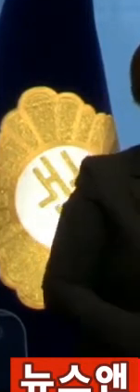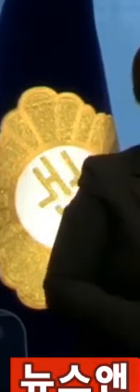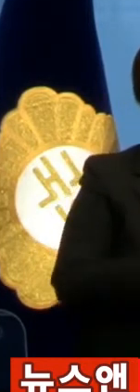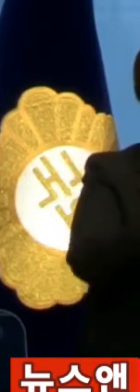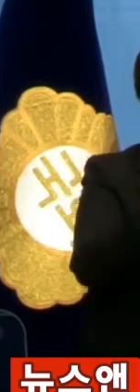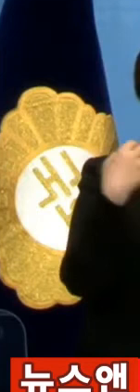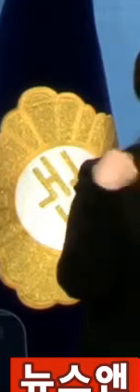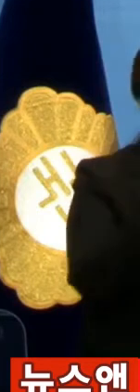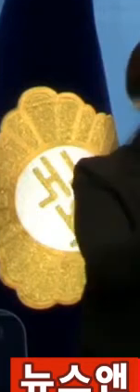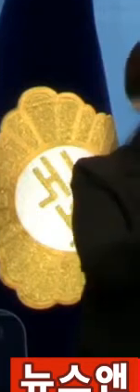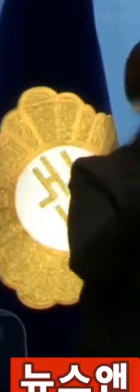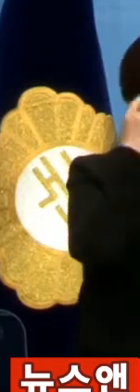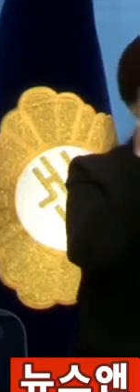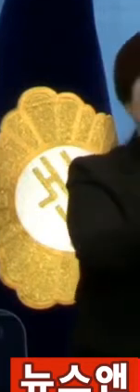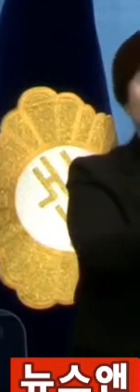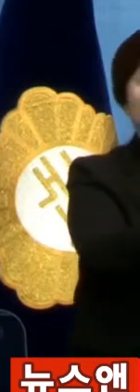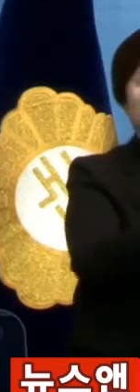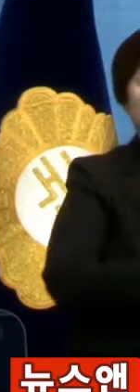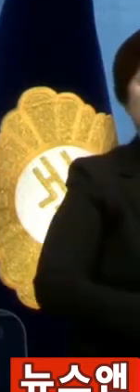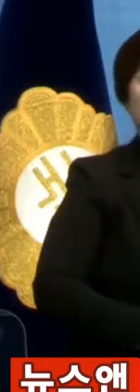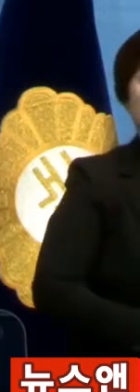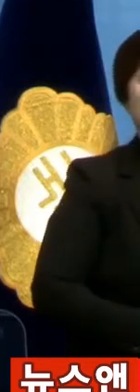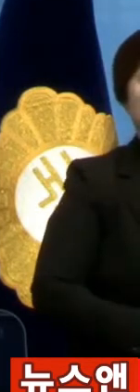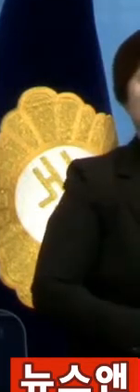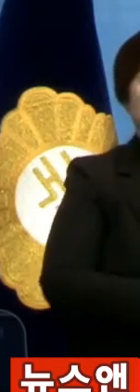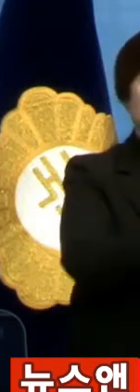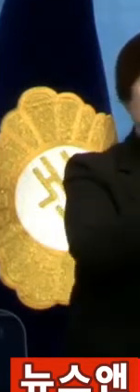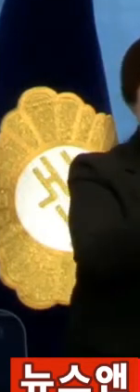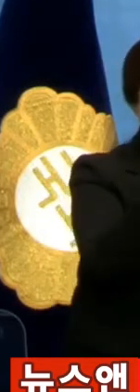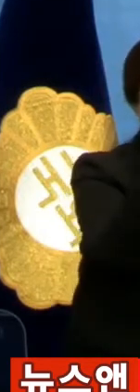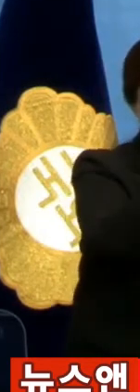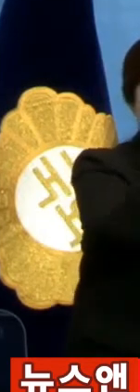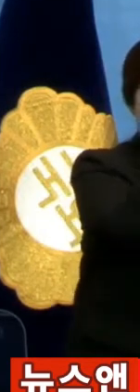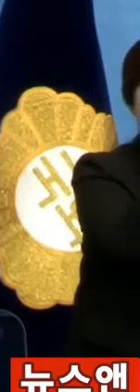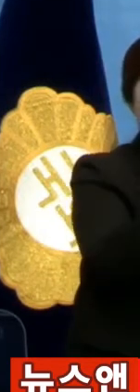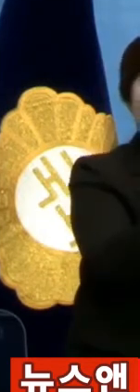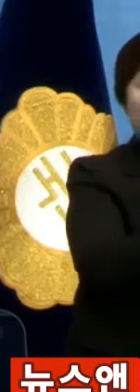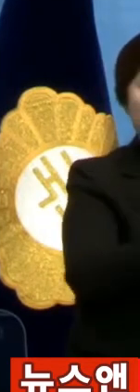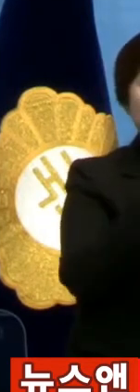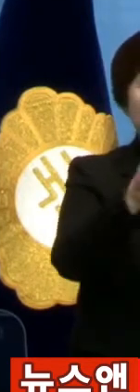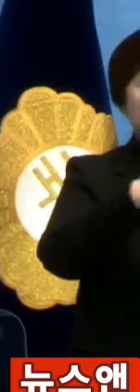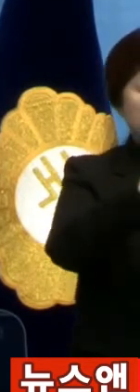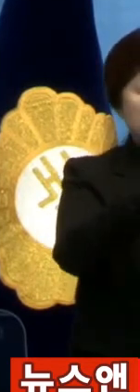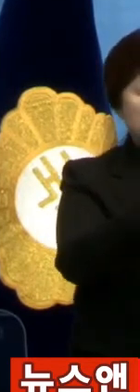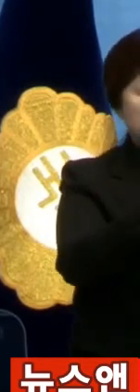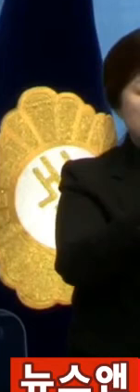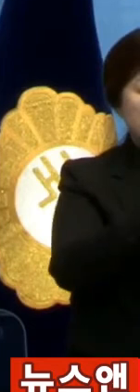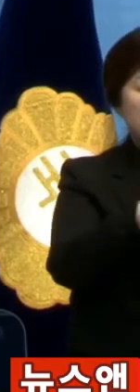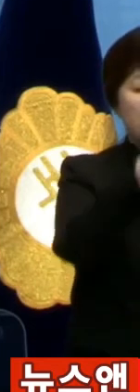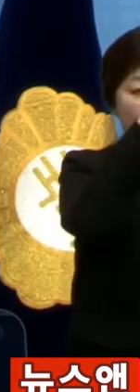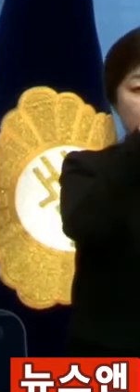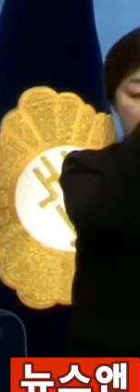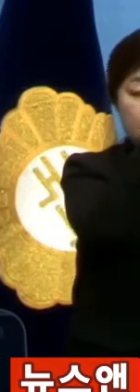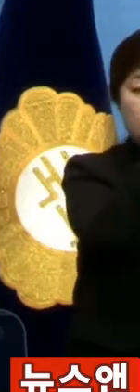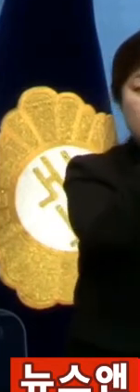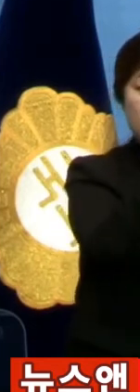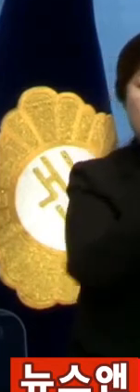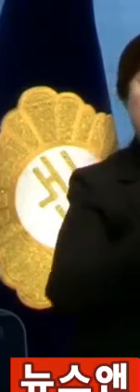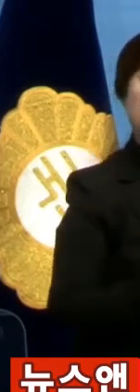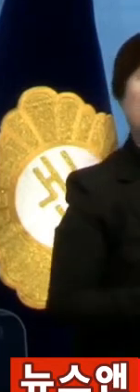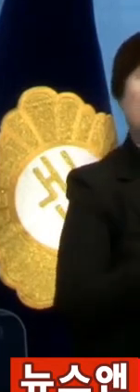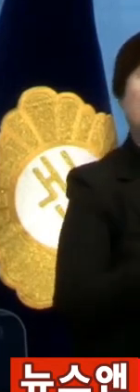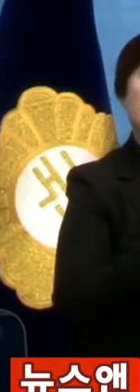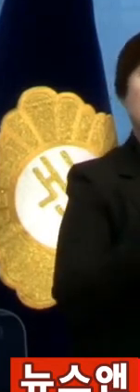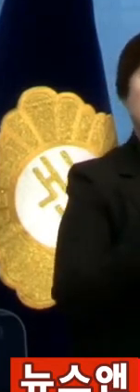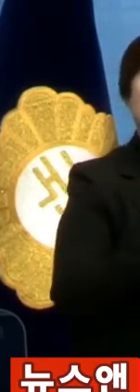책임도 상당히 크다고 생각을 합니다. 정치 검찰과 그리고 그 정치 검찰을 띄우려고